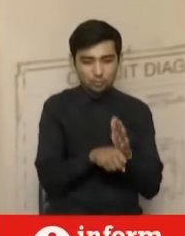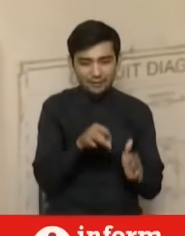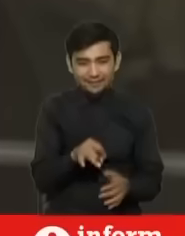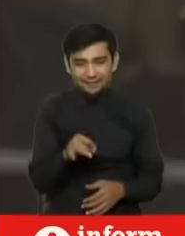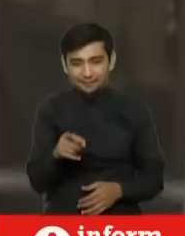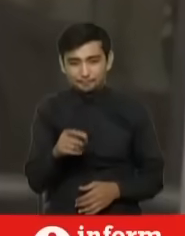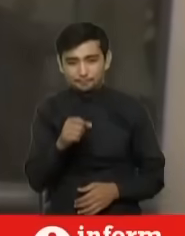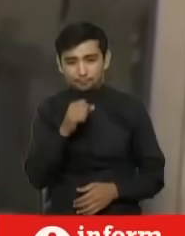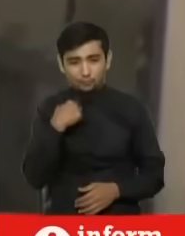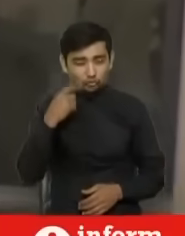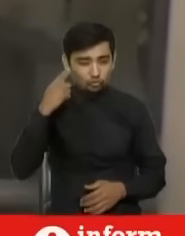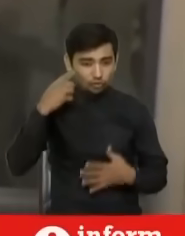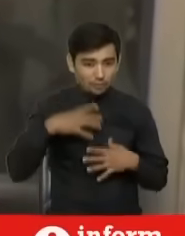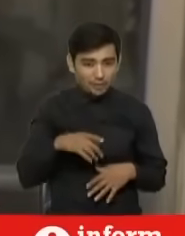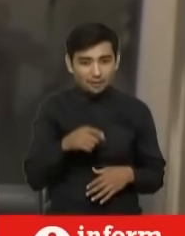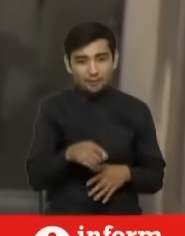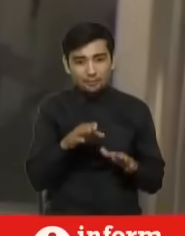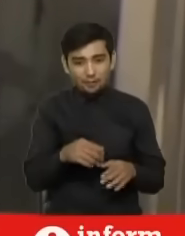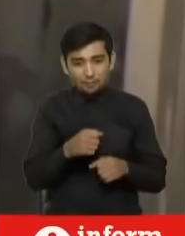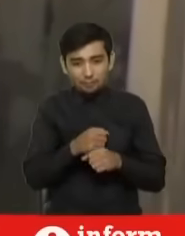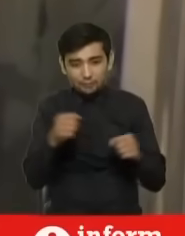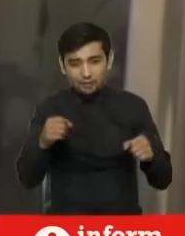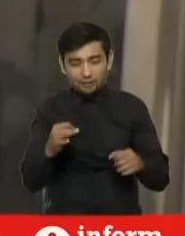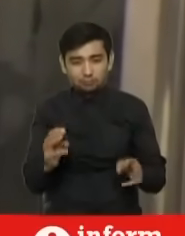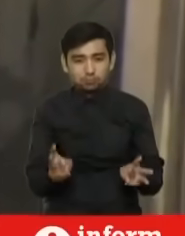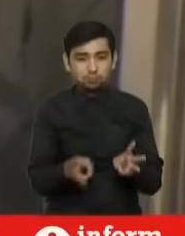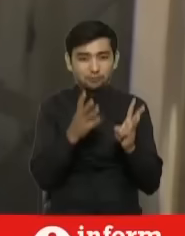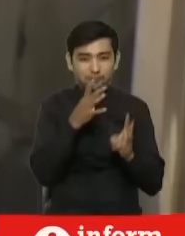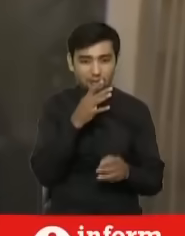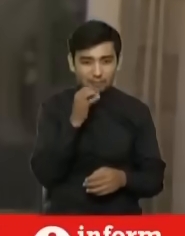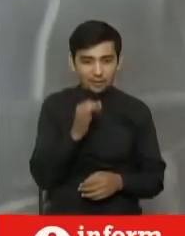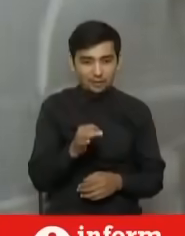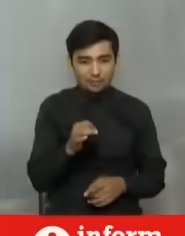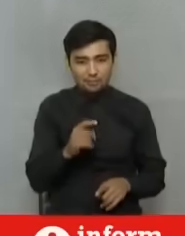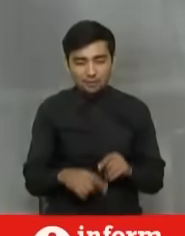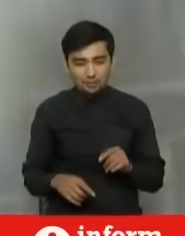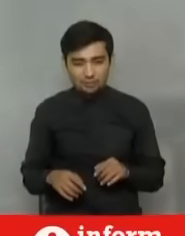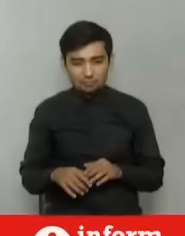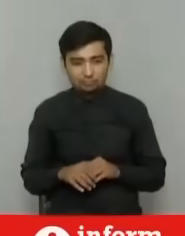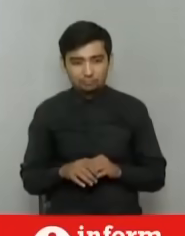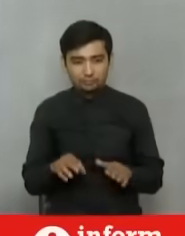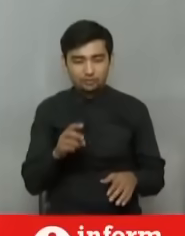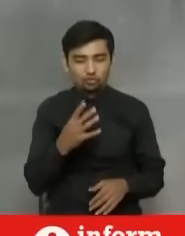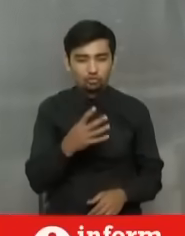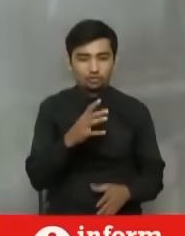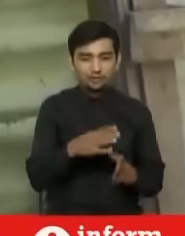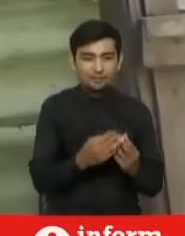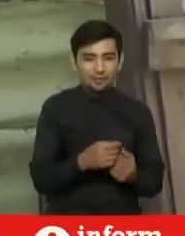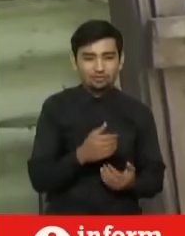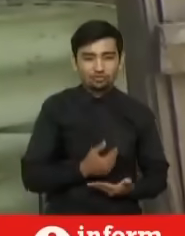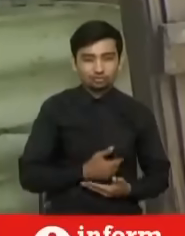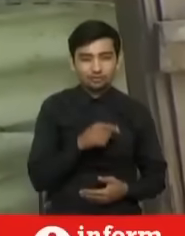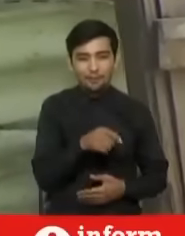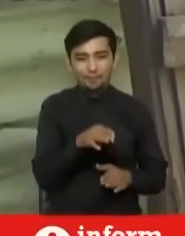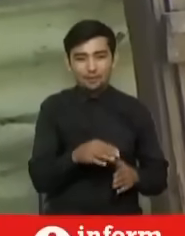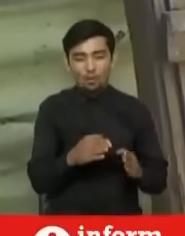тұрмақ сабырда естілмеген. Маңдағы жұрт тек жарылыс болып өрт басталғанда ғана жанталасып сыртқа қарай ұмтылған көрінеді. Қазір төрт отбасы тұратын жапсарлас